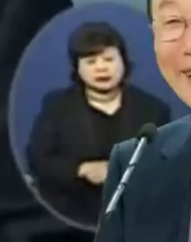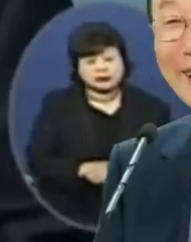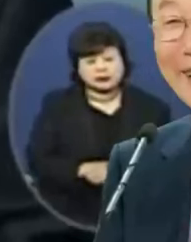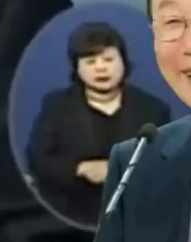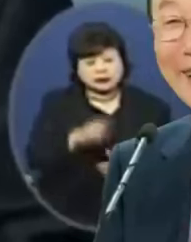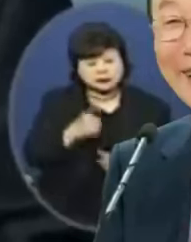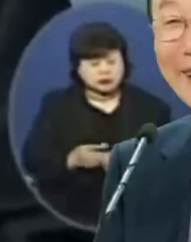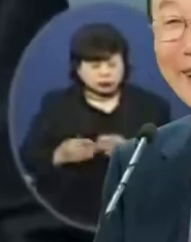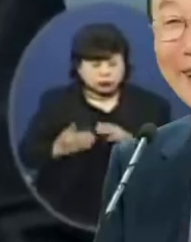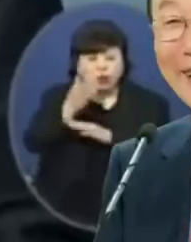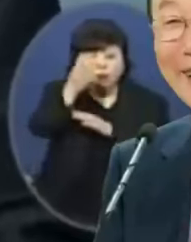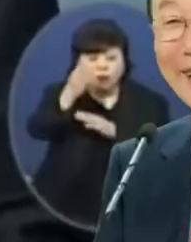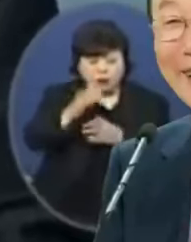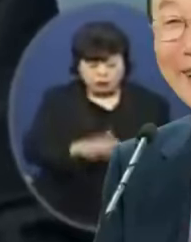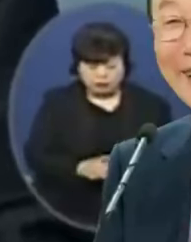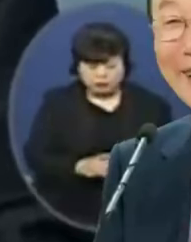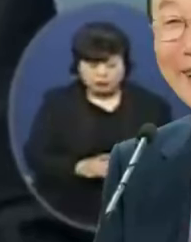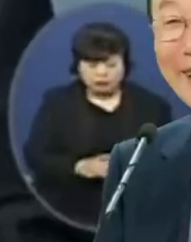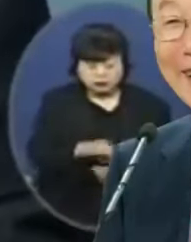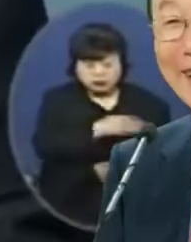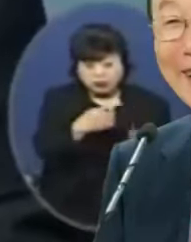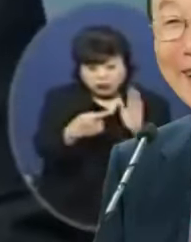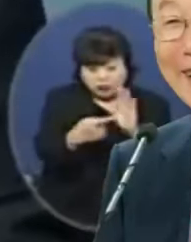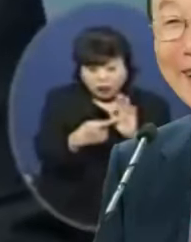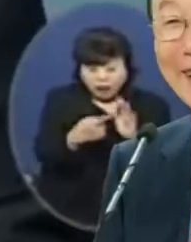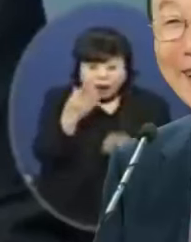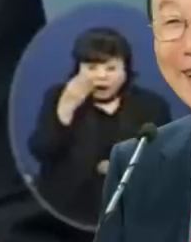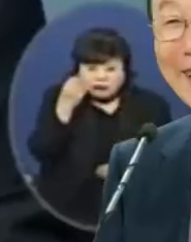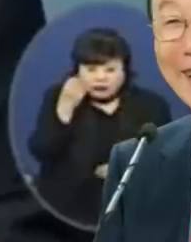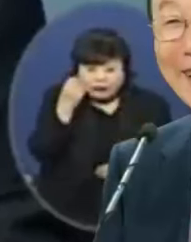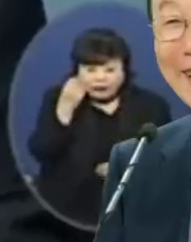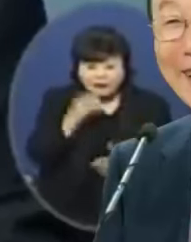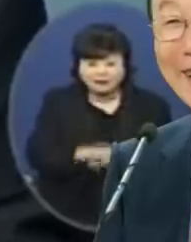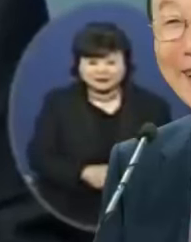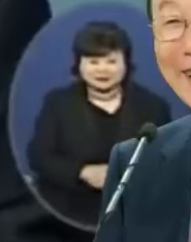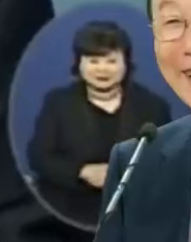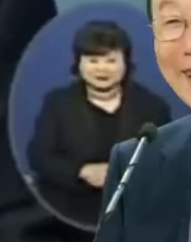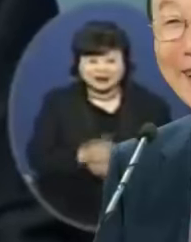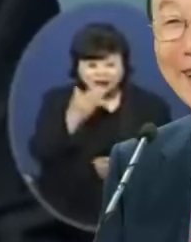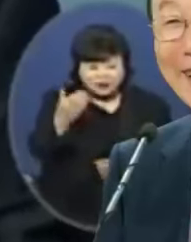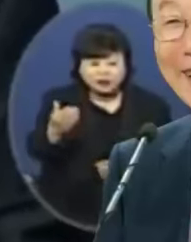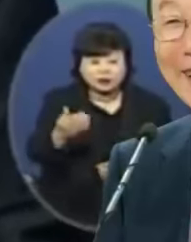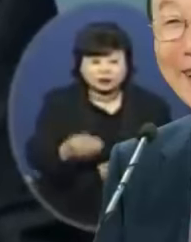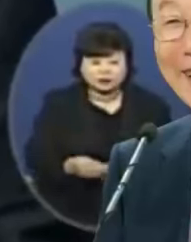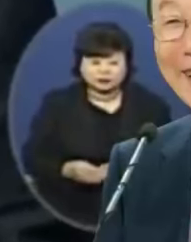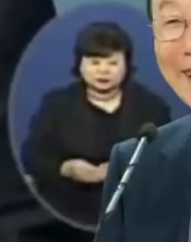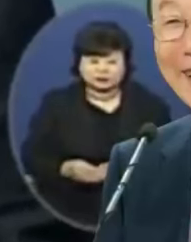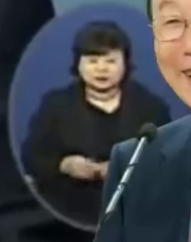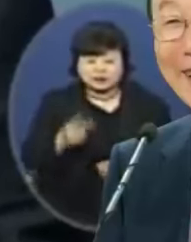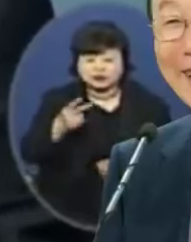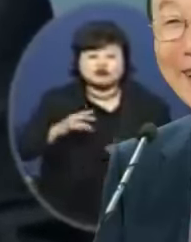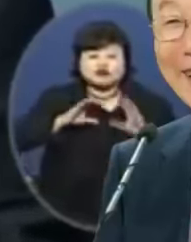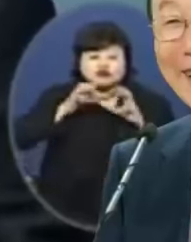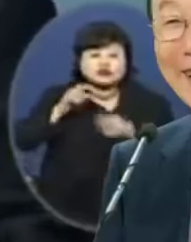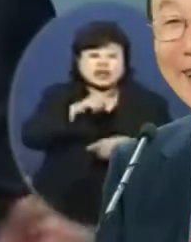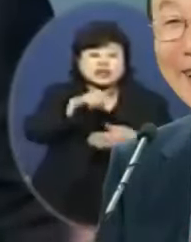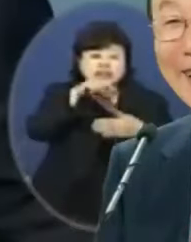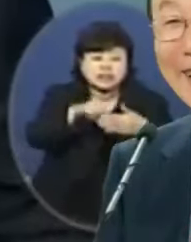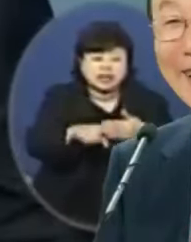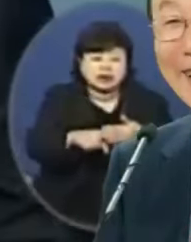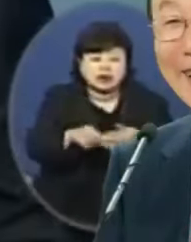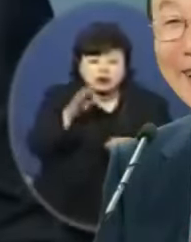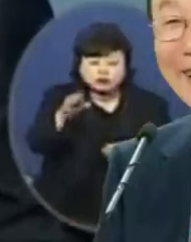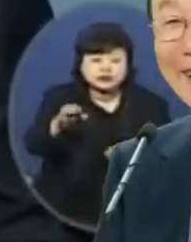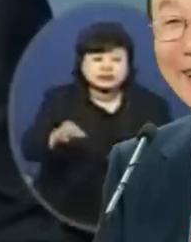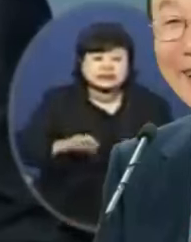초자연적인 능력이 나타난다. 사람들이 보고 이상하게 생각합니다. 여러분은 두 세계 속에 살고 있기 때문인 것입니다.